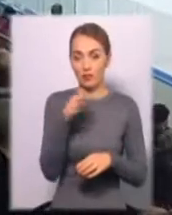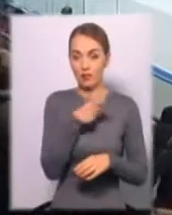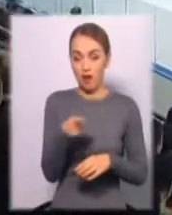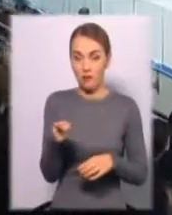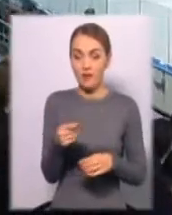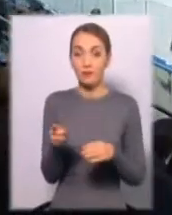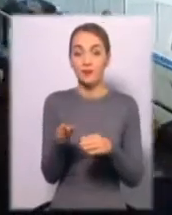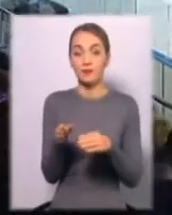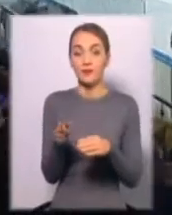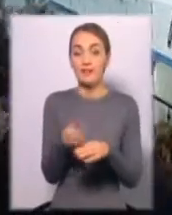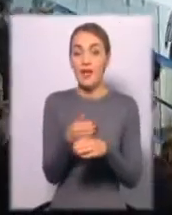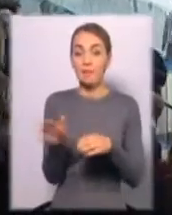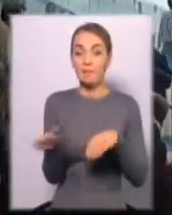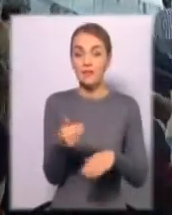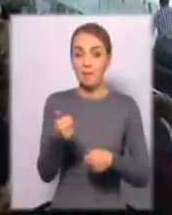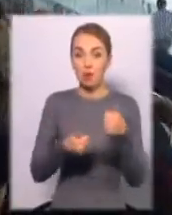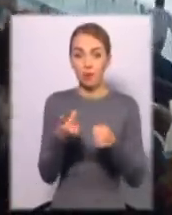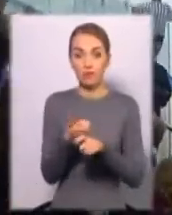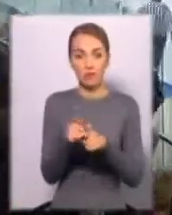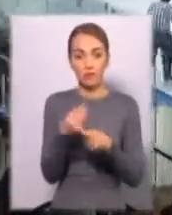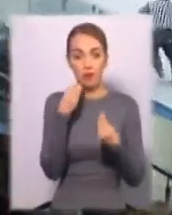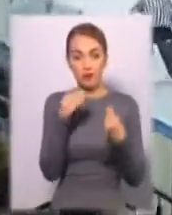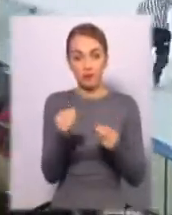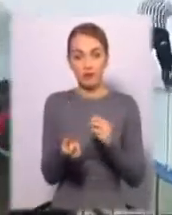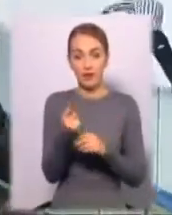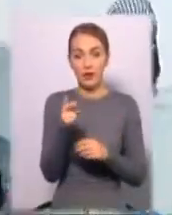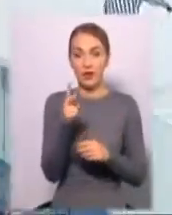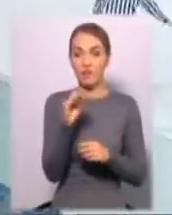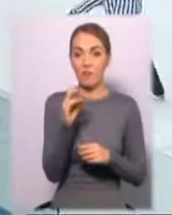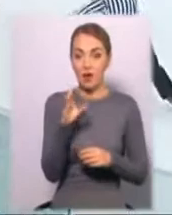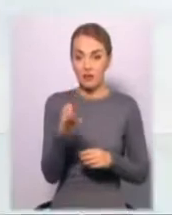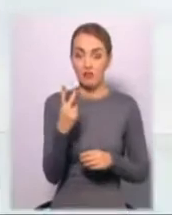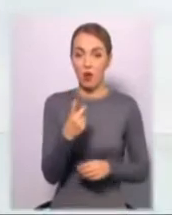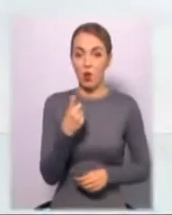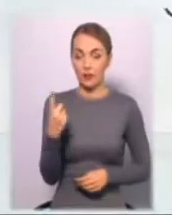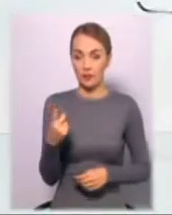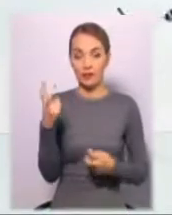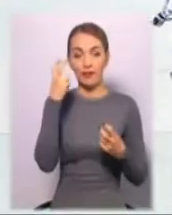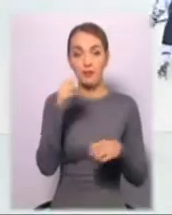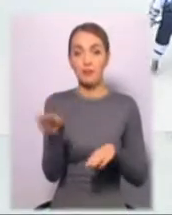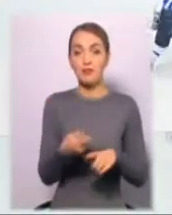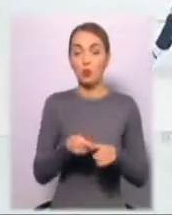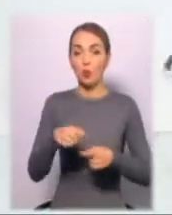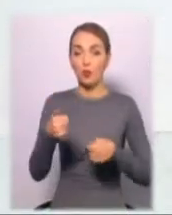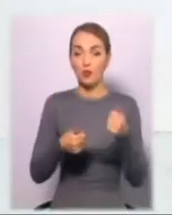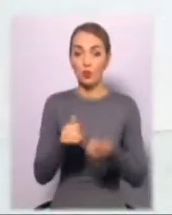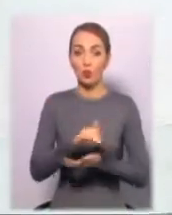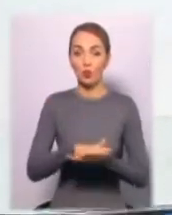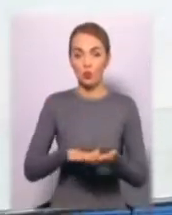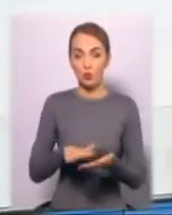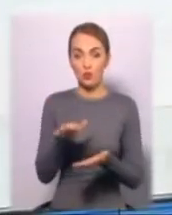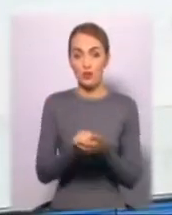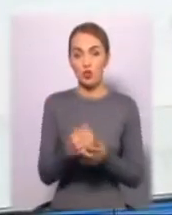серії післяматчевих булітів більш вправними виявилися «Кривбас» 2-1. Кияни після цього поєдинку продовжують